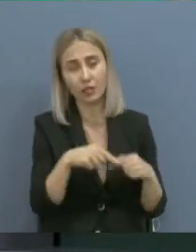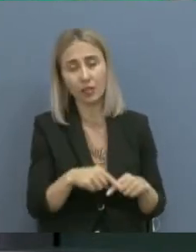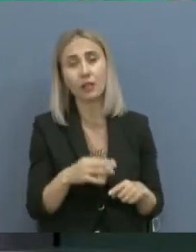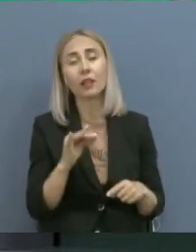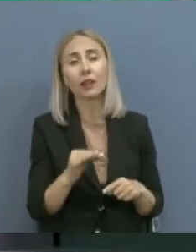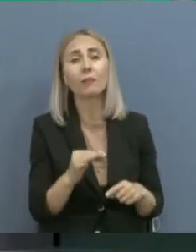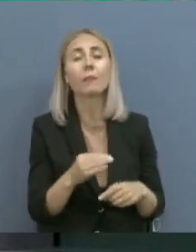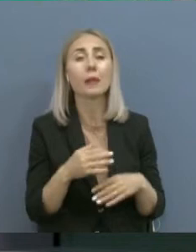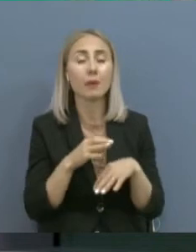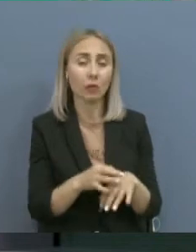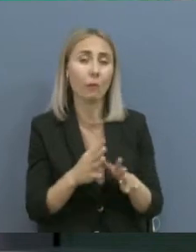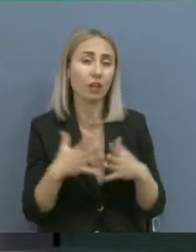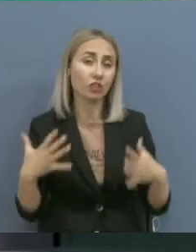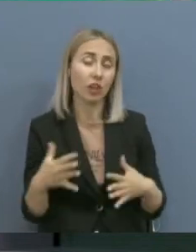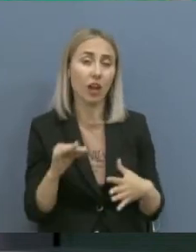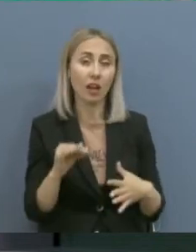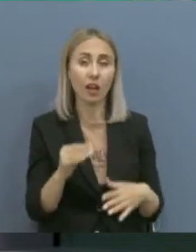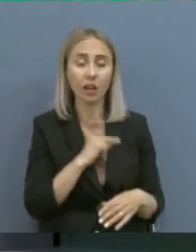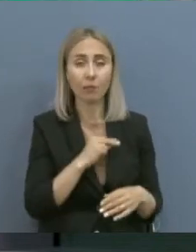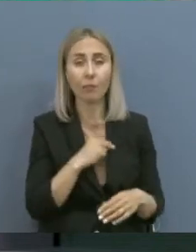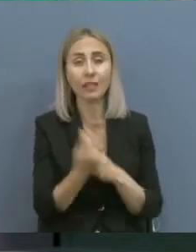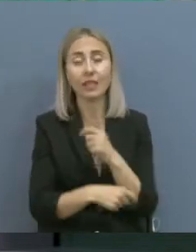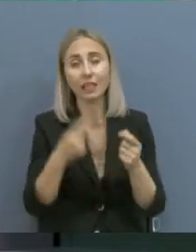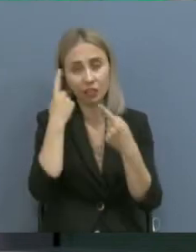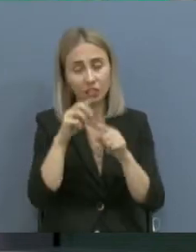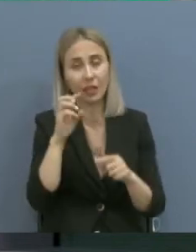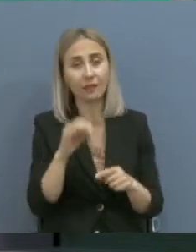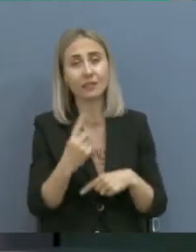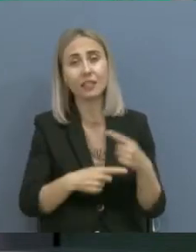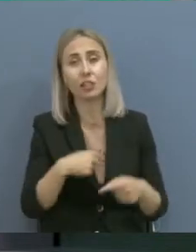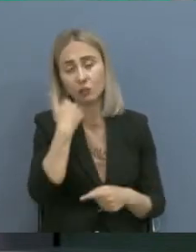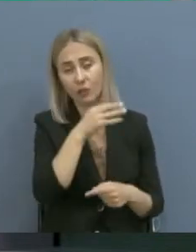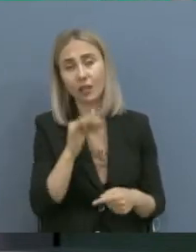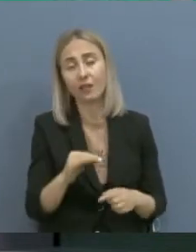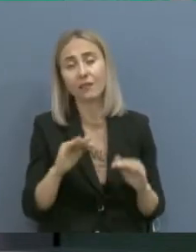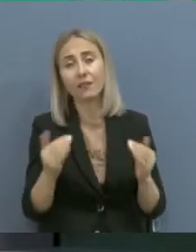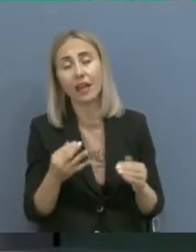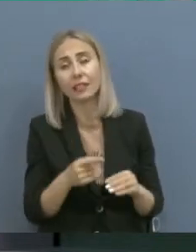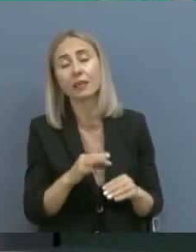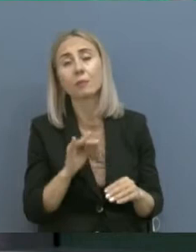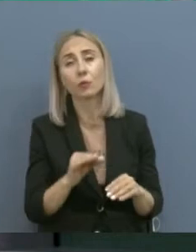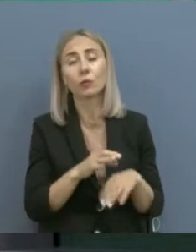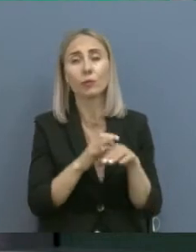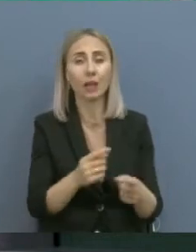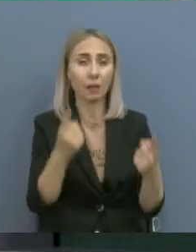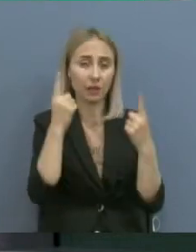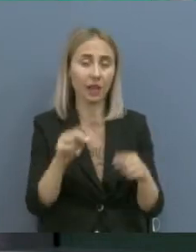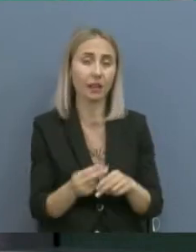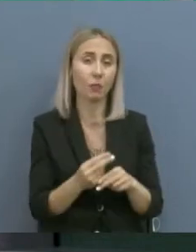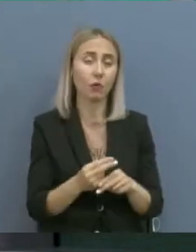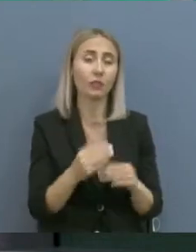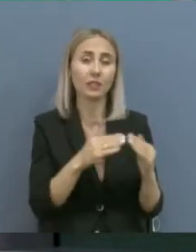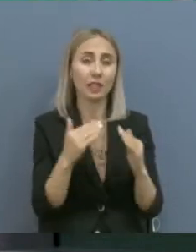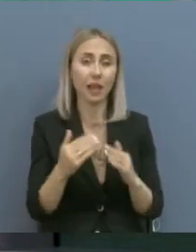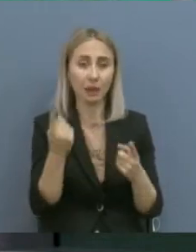материалдық техникалық базаны нығайту бағытында көптеген жұмыс атқаруда. Сондай-ақ аудандардағы бірқатар архивтер бөлімдері келер жылы күрделі